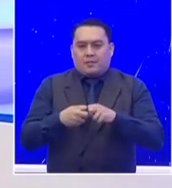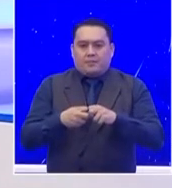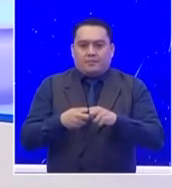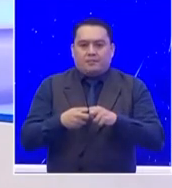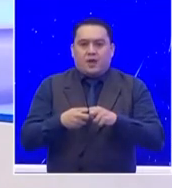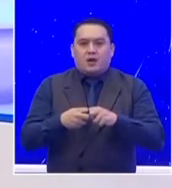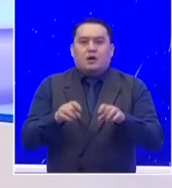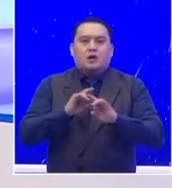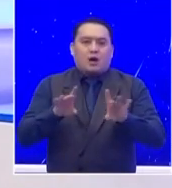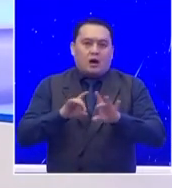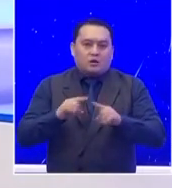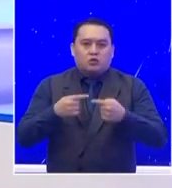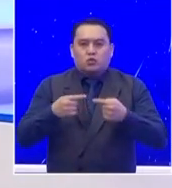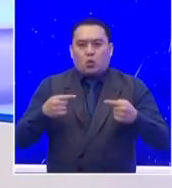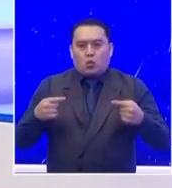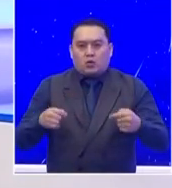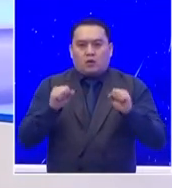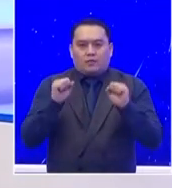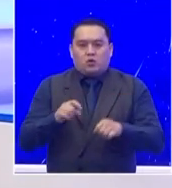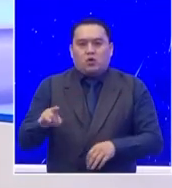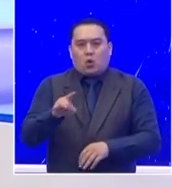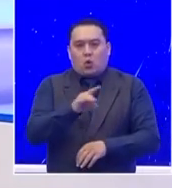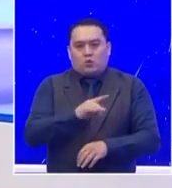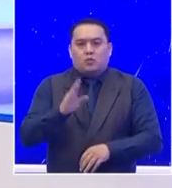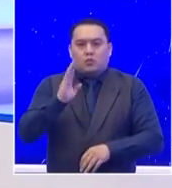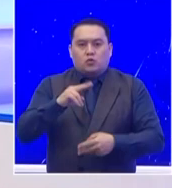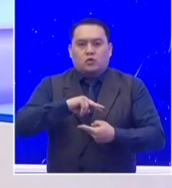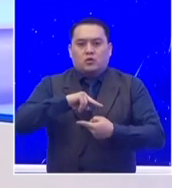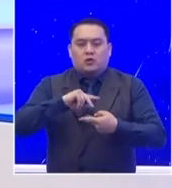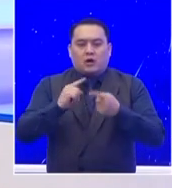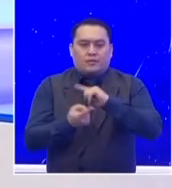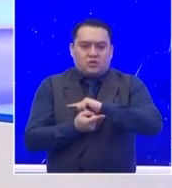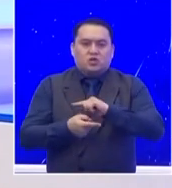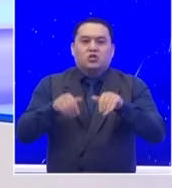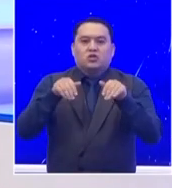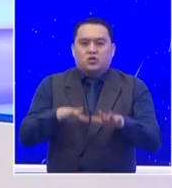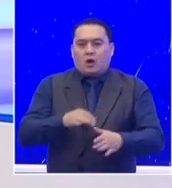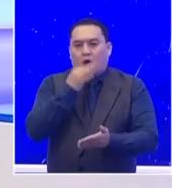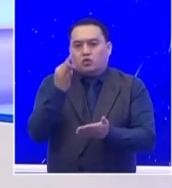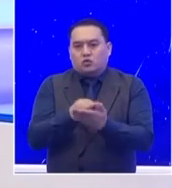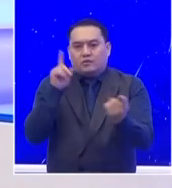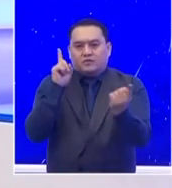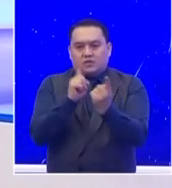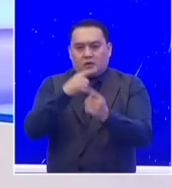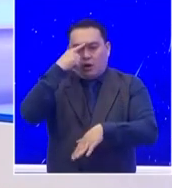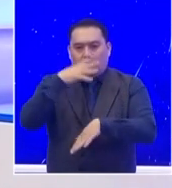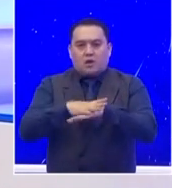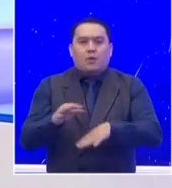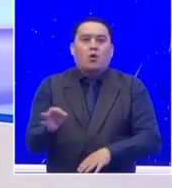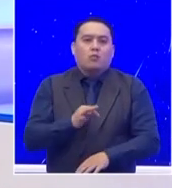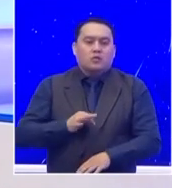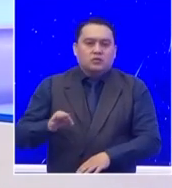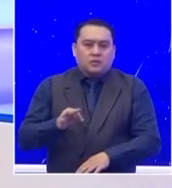ЖТСУ. Об этих и других трудностях региона и ожидаемых решениях говорилось на отчетной встрече акима Алматинской